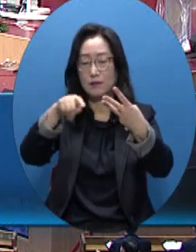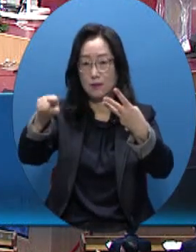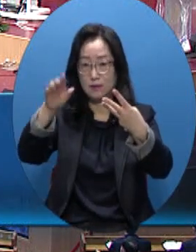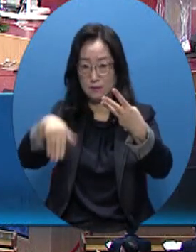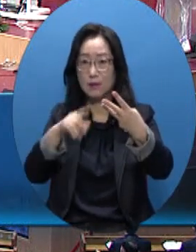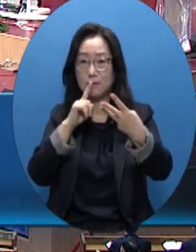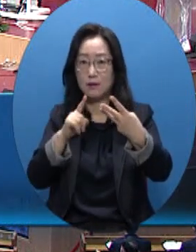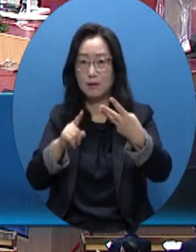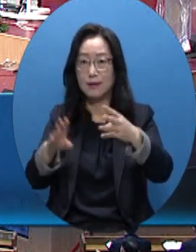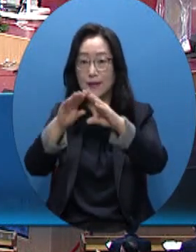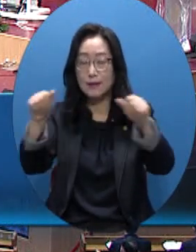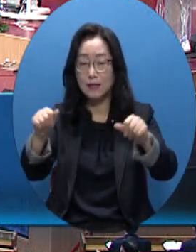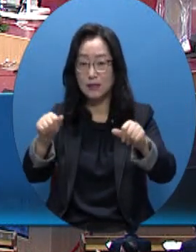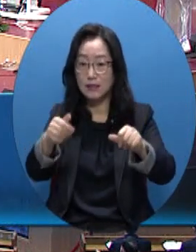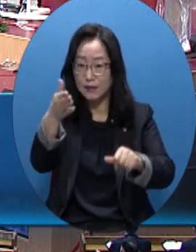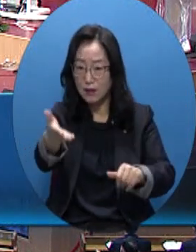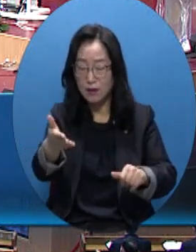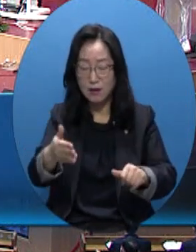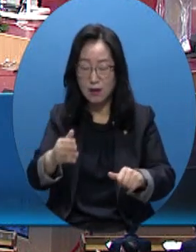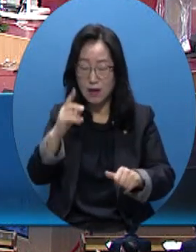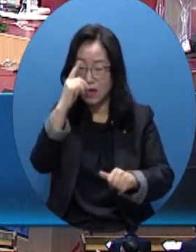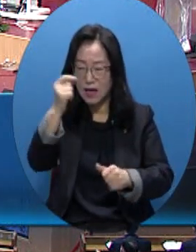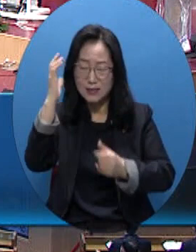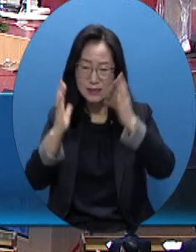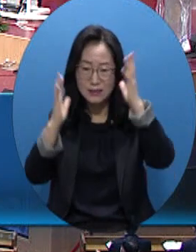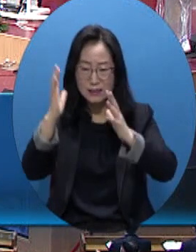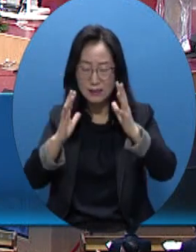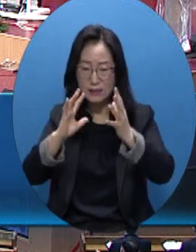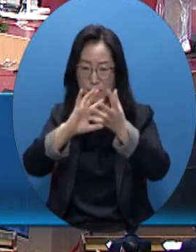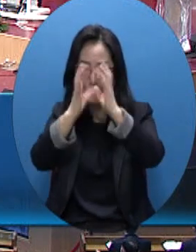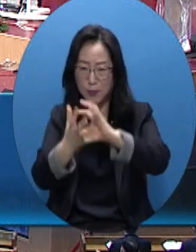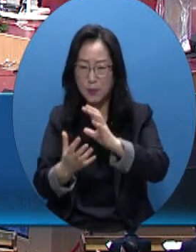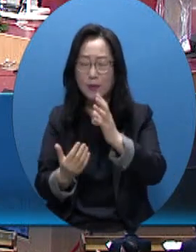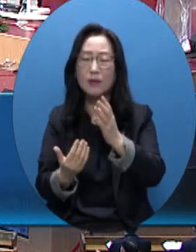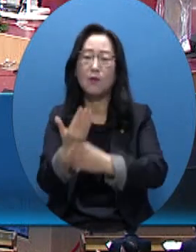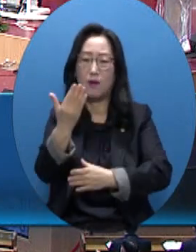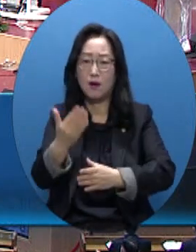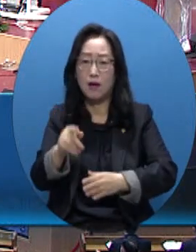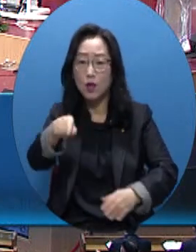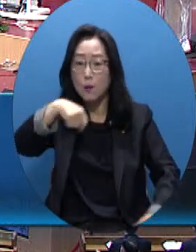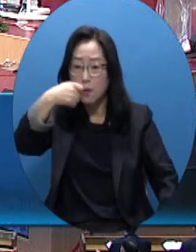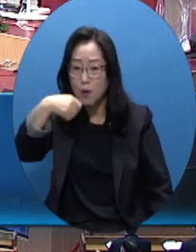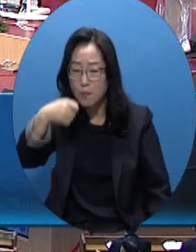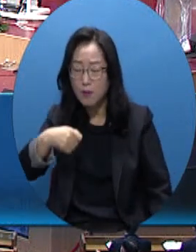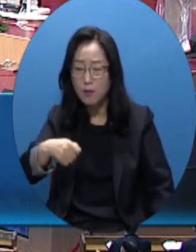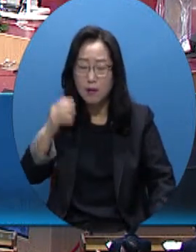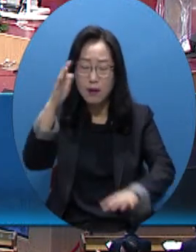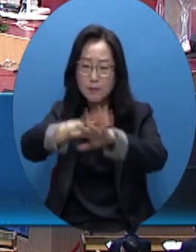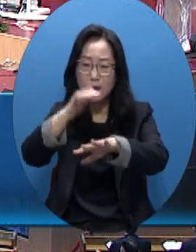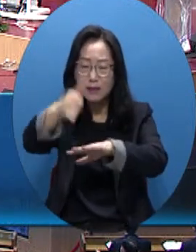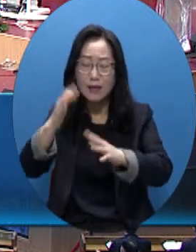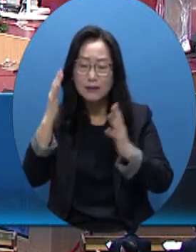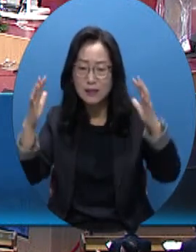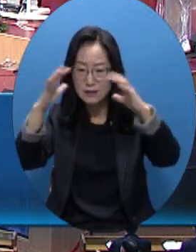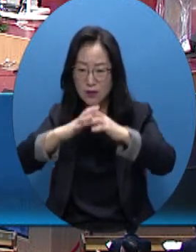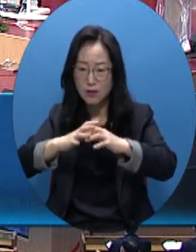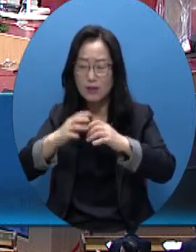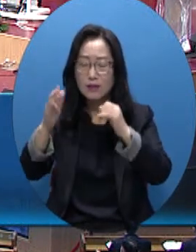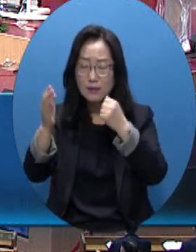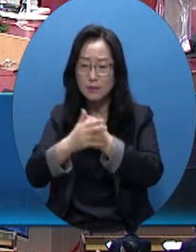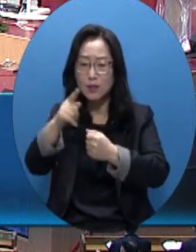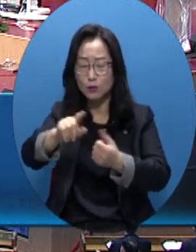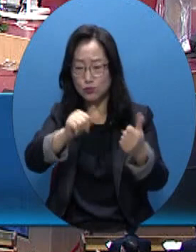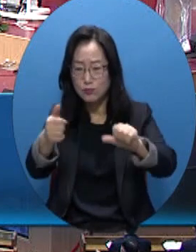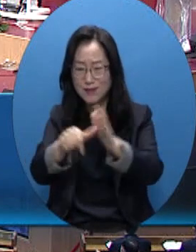설명합니다 딴 이 내게 가시덤불과 엉겅퀴를 낼 것이라 내가 먹을 것은 바다의 채소 인적 내가 그 로 돌아갈 때까지 얼굴에